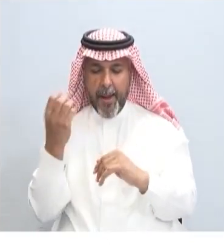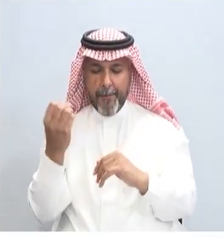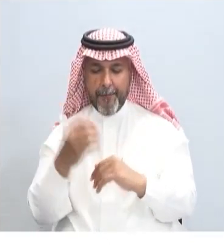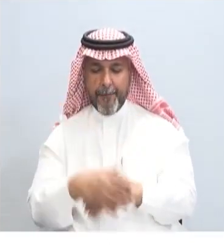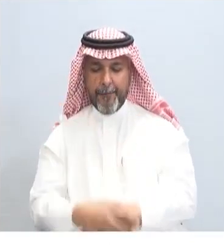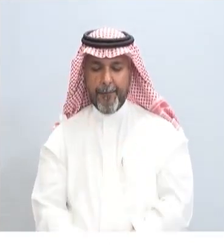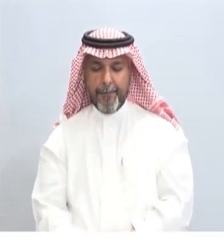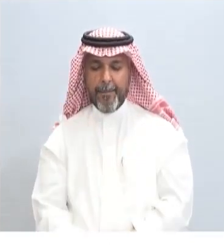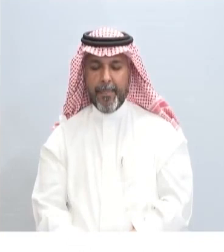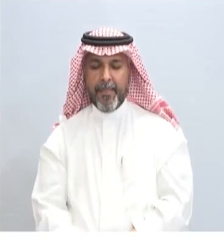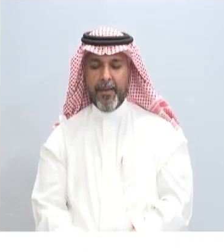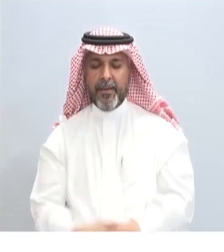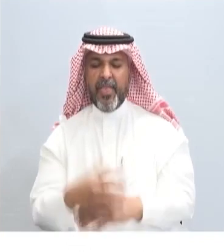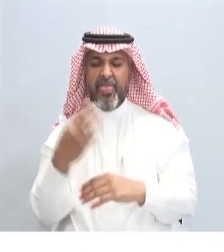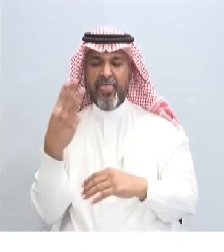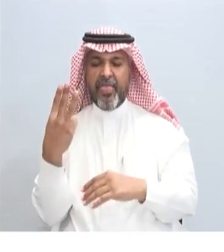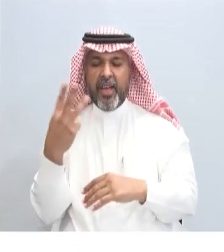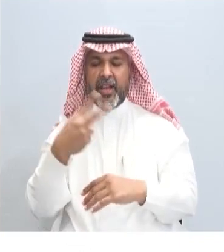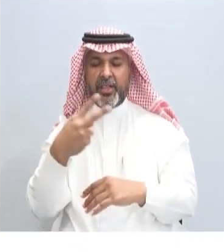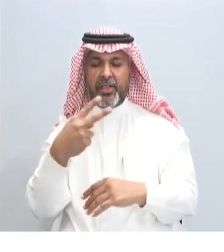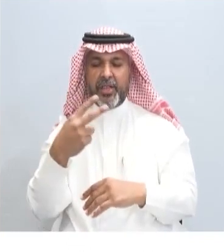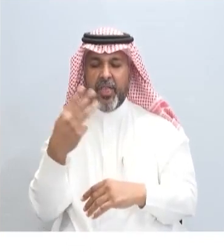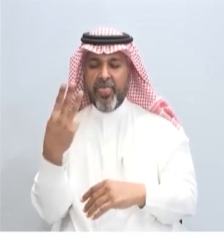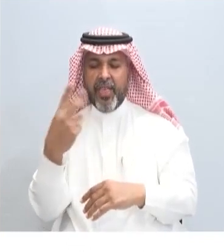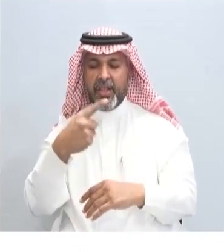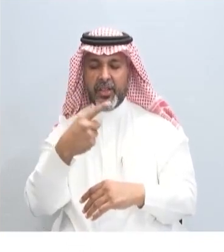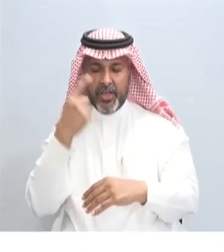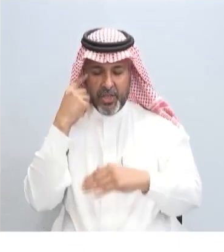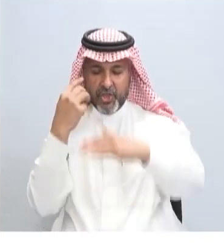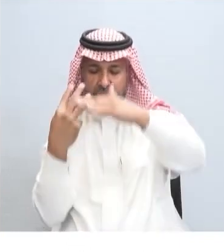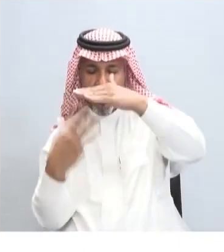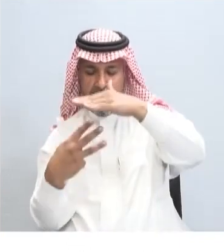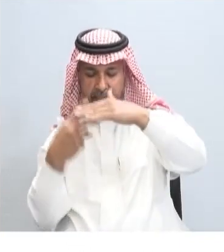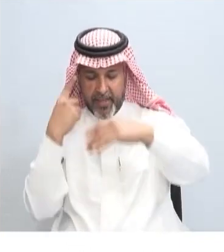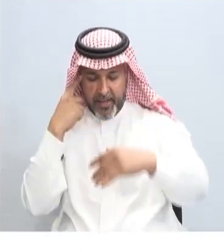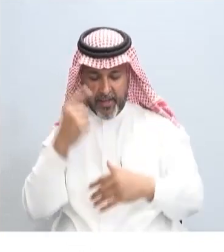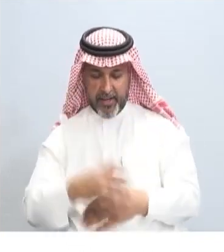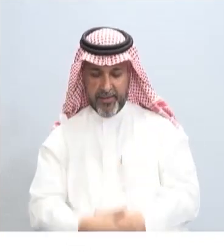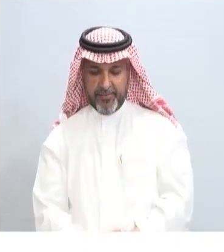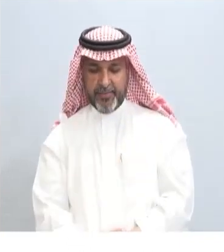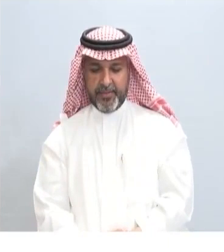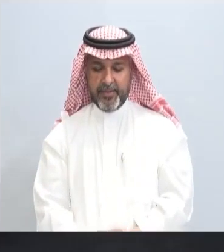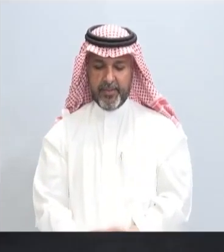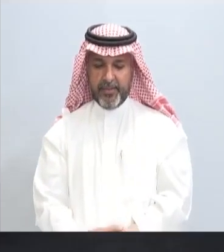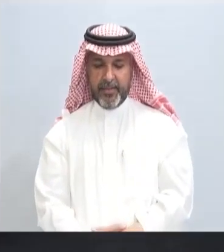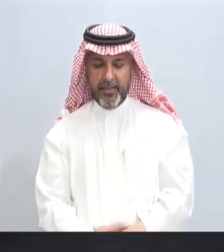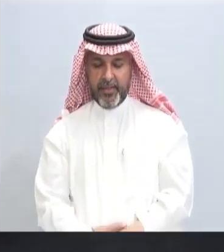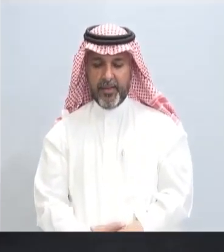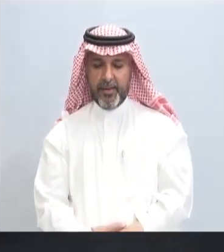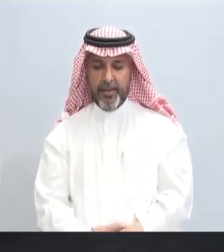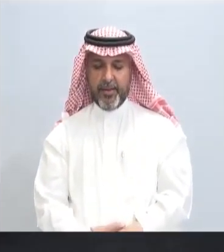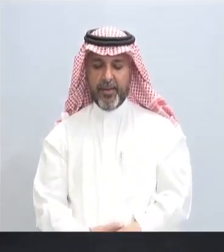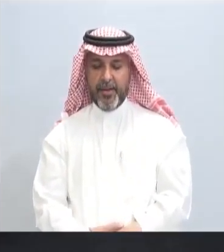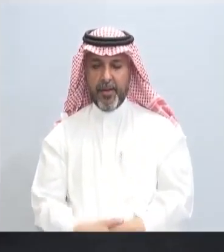10 - 3 يصير 13 من اصل 30 بهذه الصوره فهنا يجب علي اني افرق ما بين